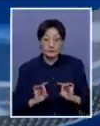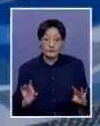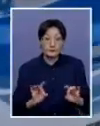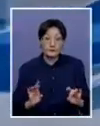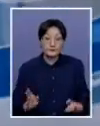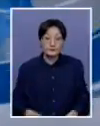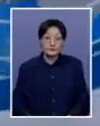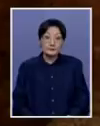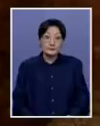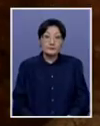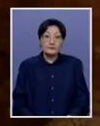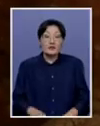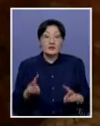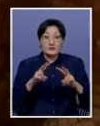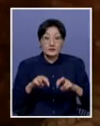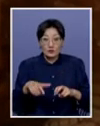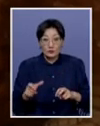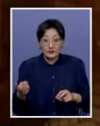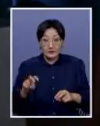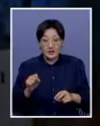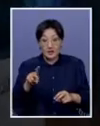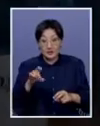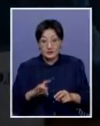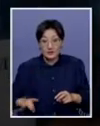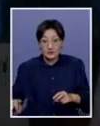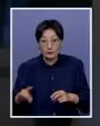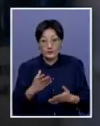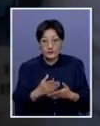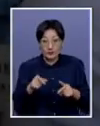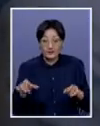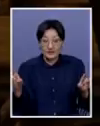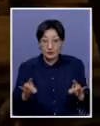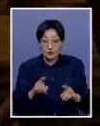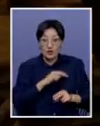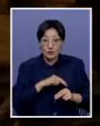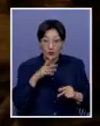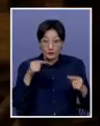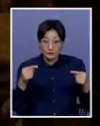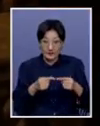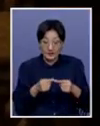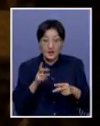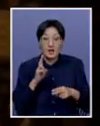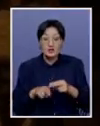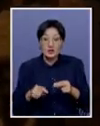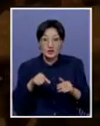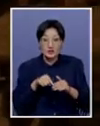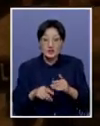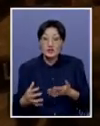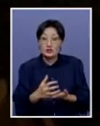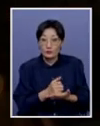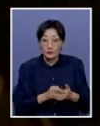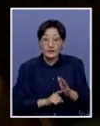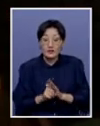материалда. Тексерушілер келгенде Алатау ауданында орналасқан мына дәмхана жұмысты уақытында аяқтап, ішін жинастыруға